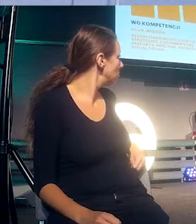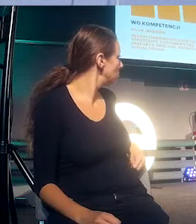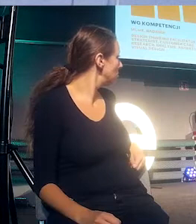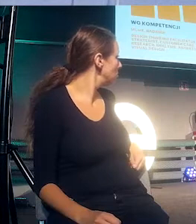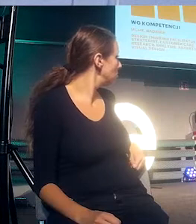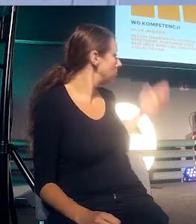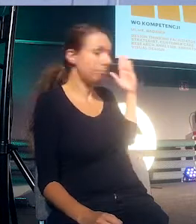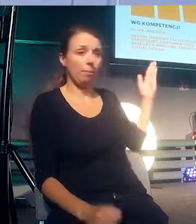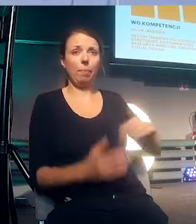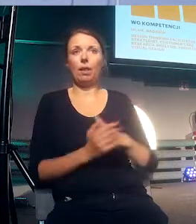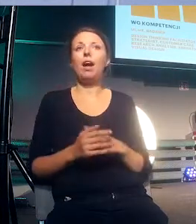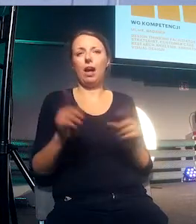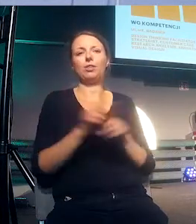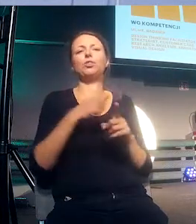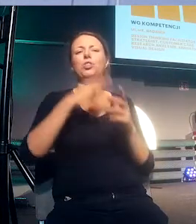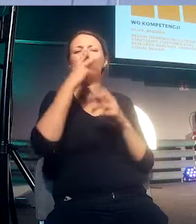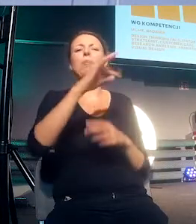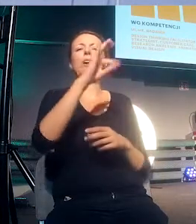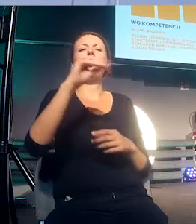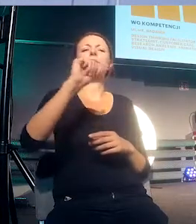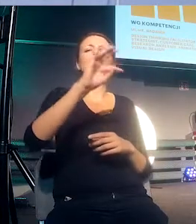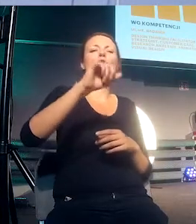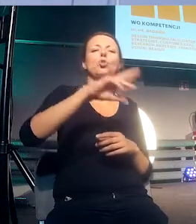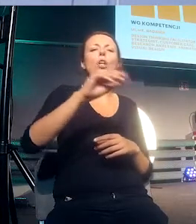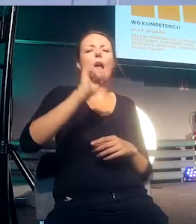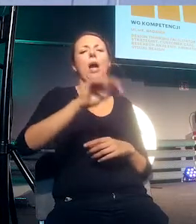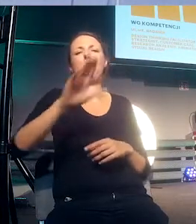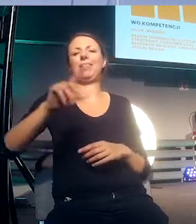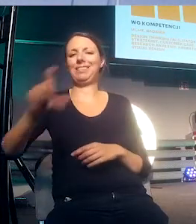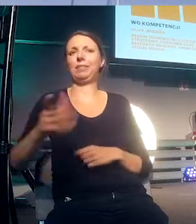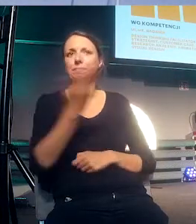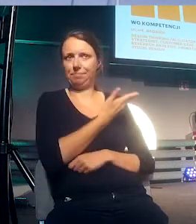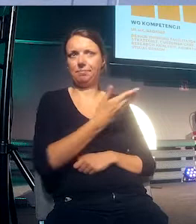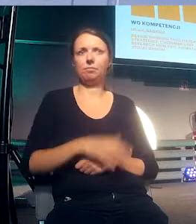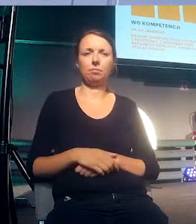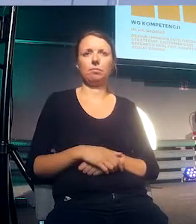kolejny feature A, feature B, feature C. Ale też jest inna metoda,